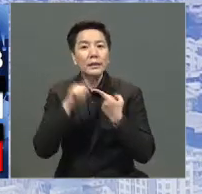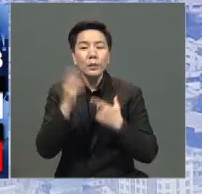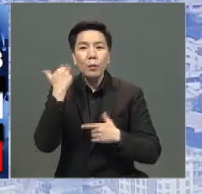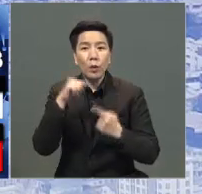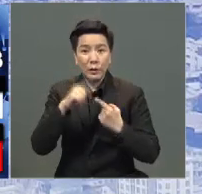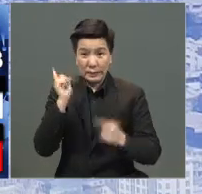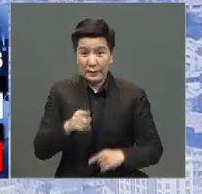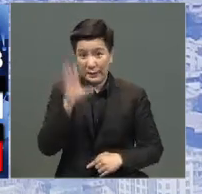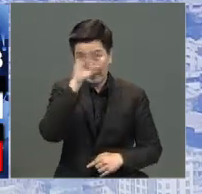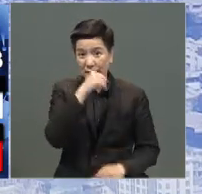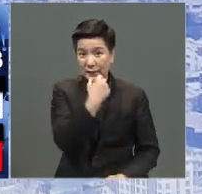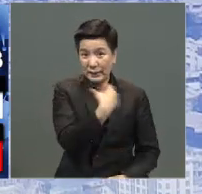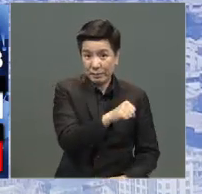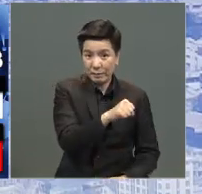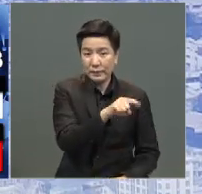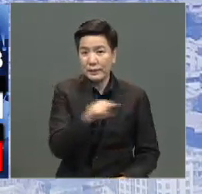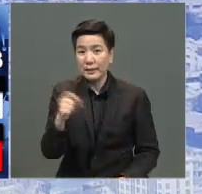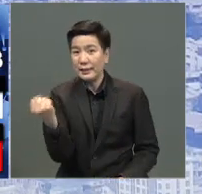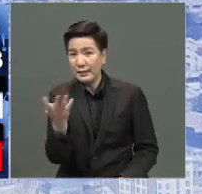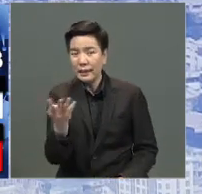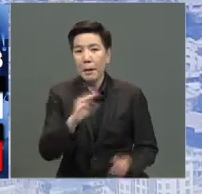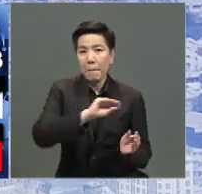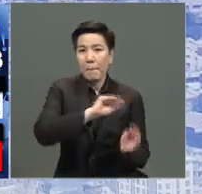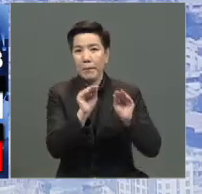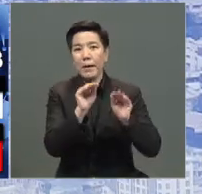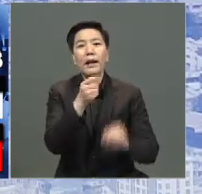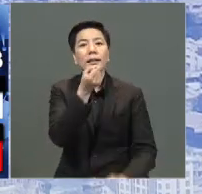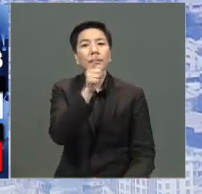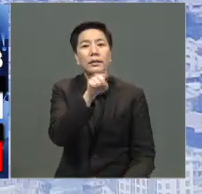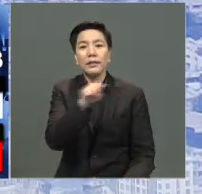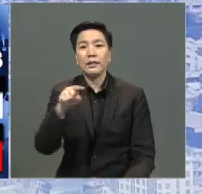บอกว่าบอกได้นะครับแนวโน้มได้ลดเวลาลงแน่ๆนะครับหมายถึงรถเวลาคือฟิวส์ลงข้อจำกัดจากเดิมนี่เราเดิน10:00น 4:00มาเป็น 11:00น 4:00